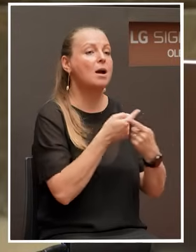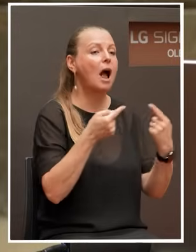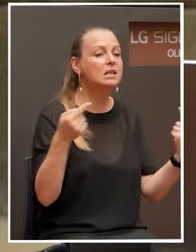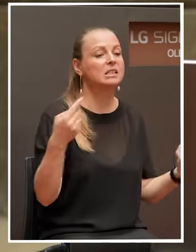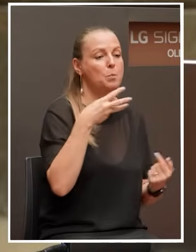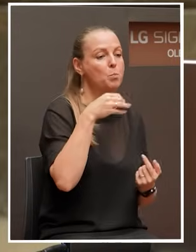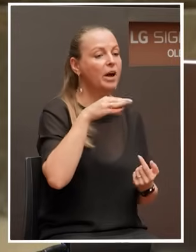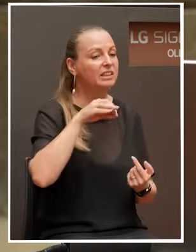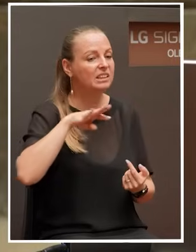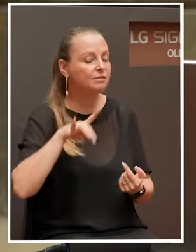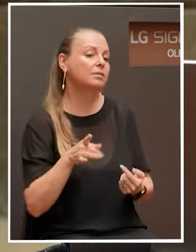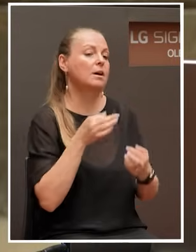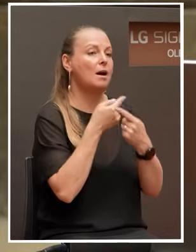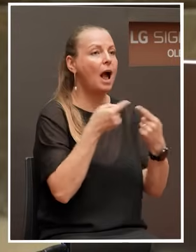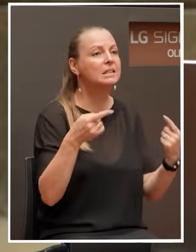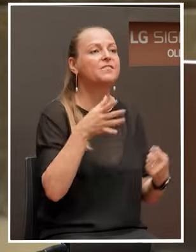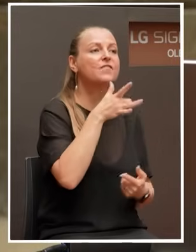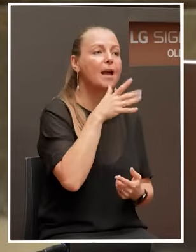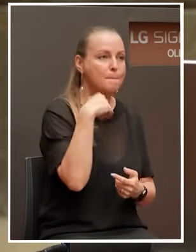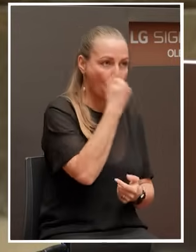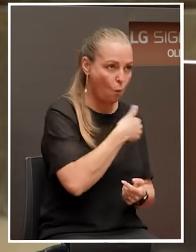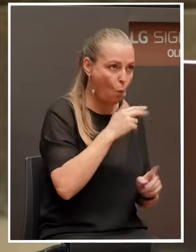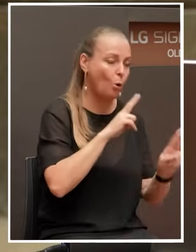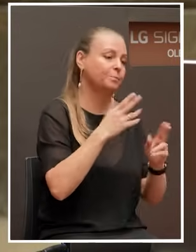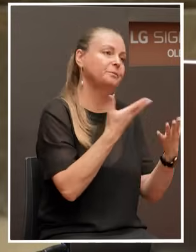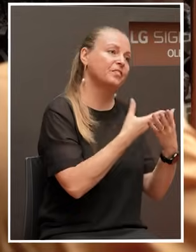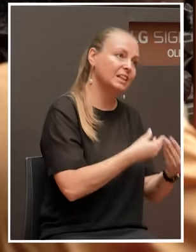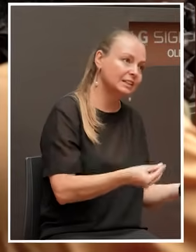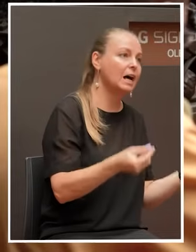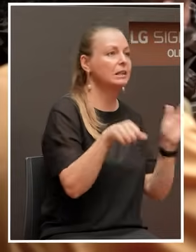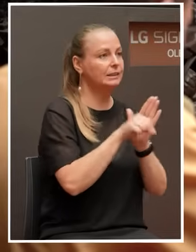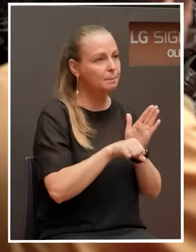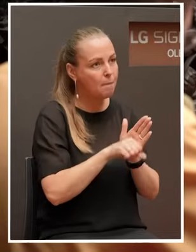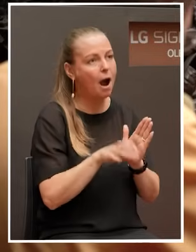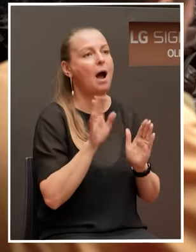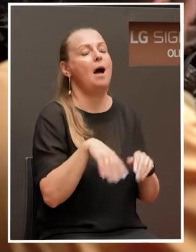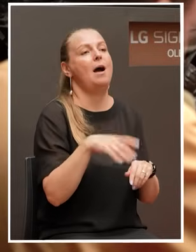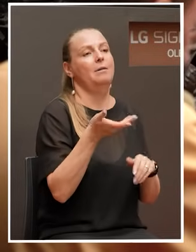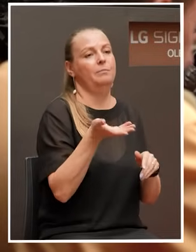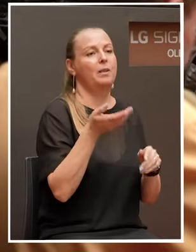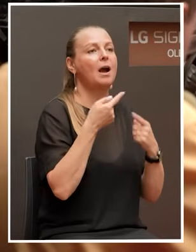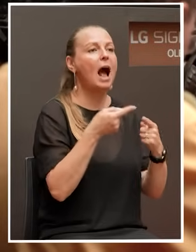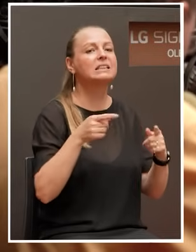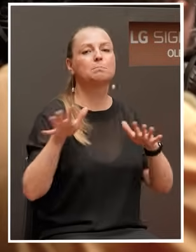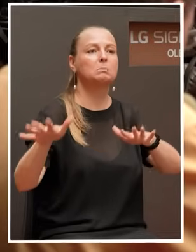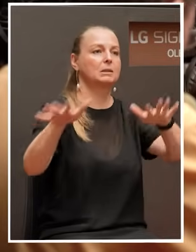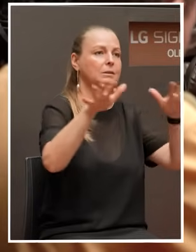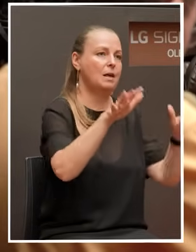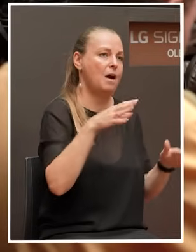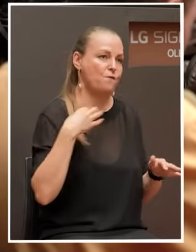разные мотивы, разные времена года, весна, зима, различные края